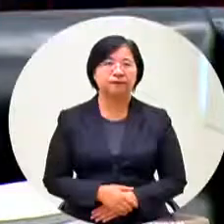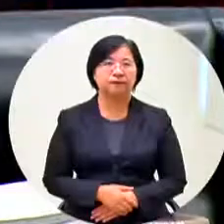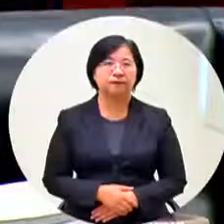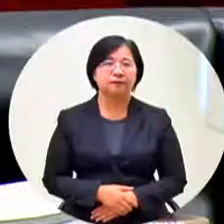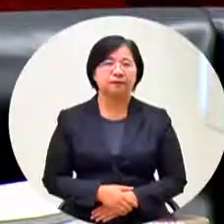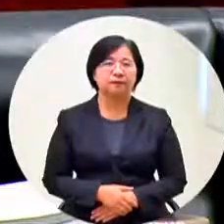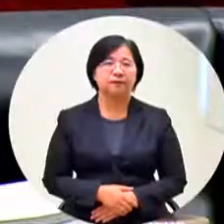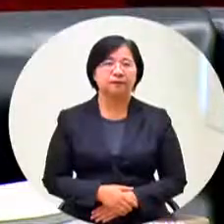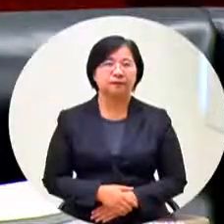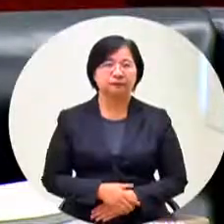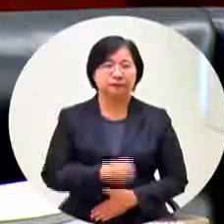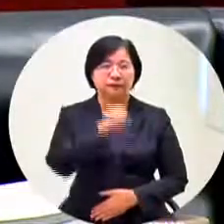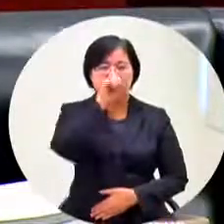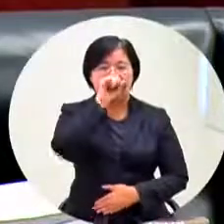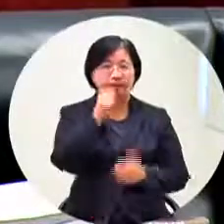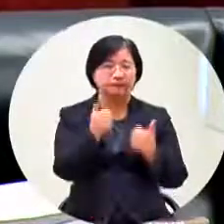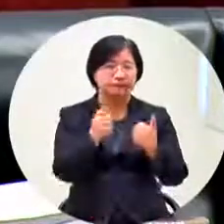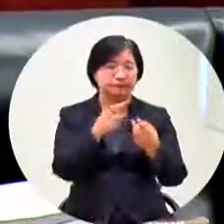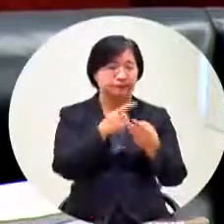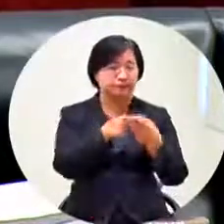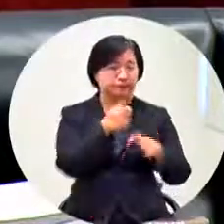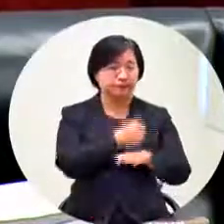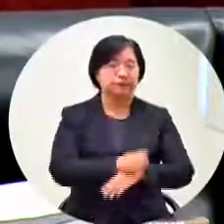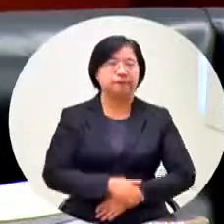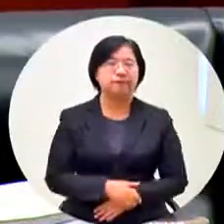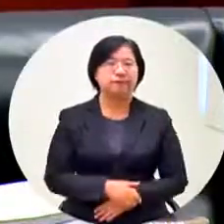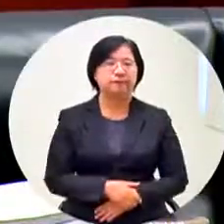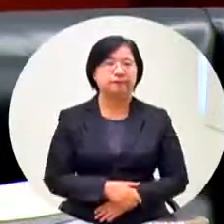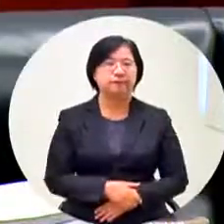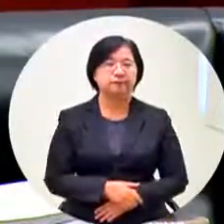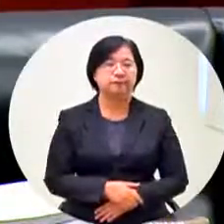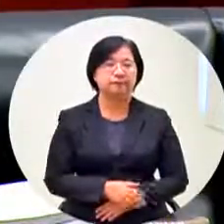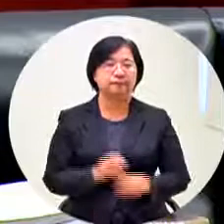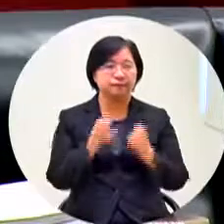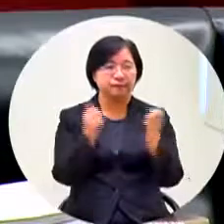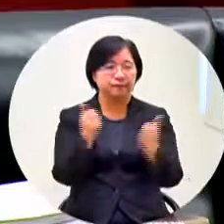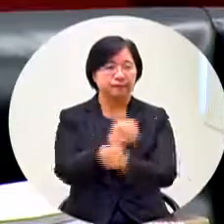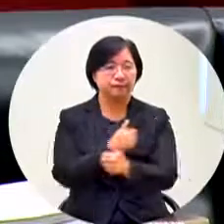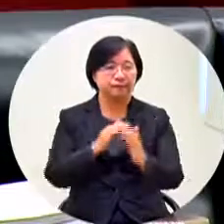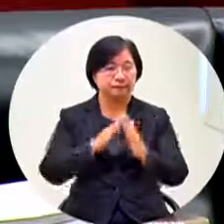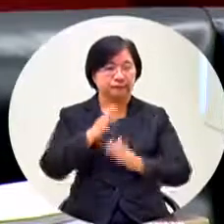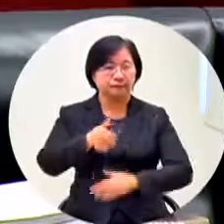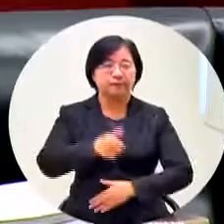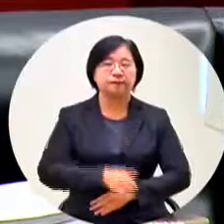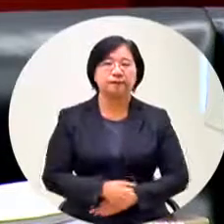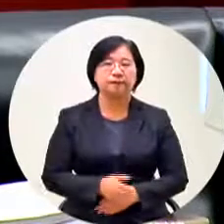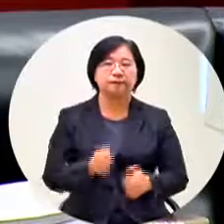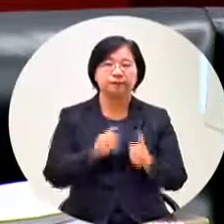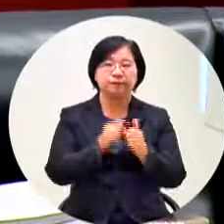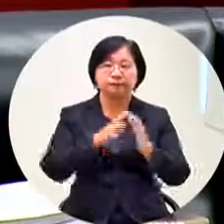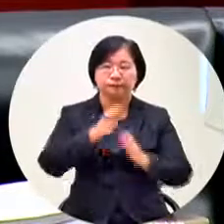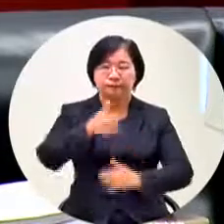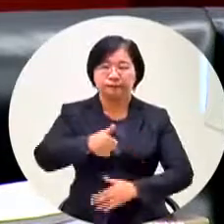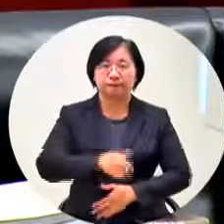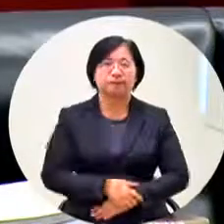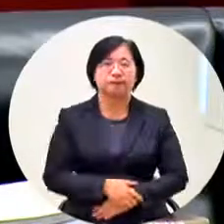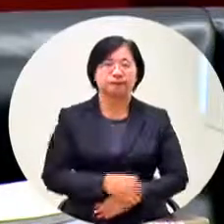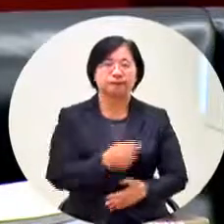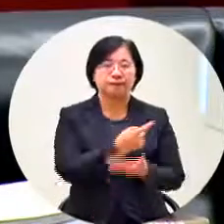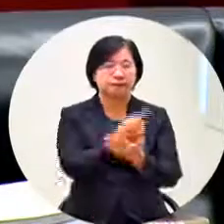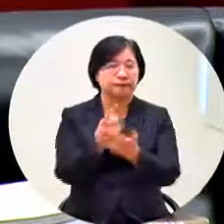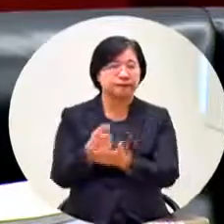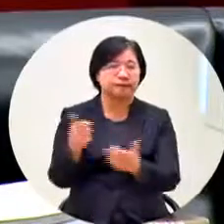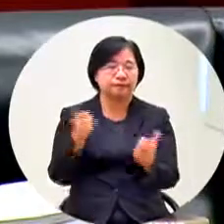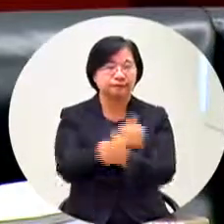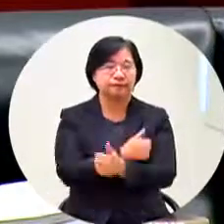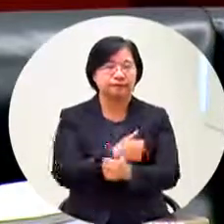好，谢谢主席，还有我们杨代理市长、副市长，还有我们各位代理的一